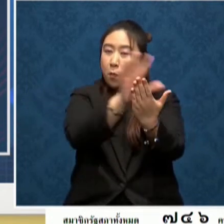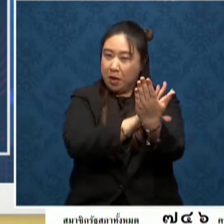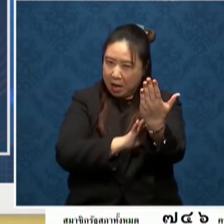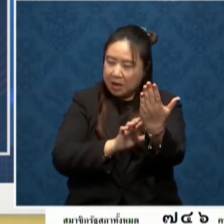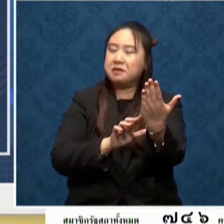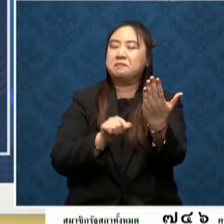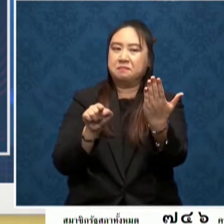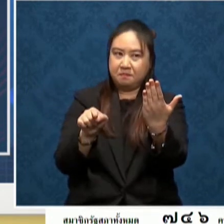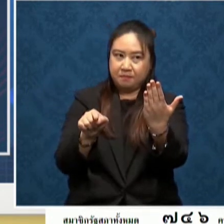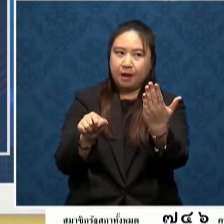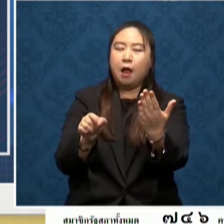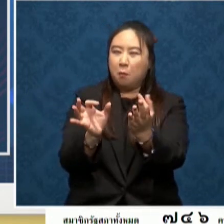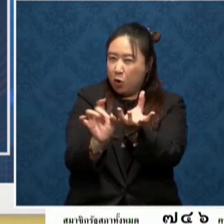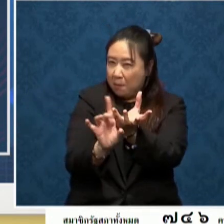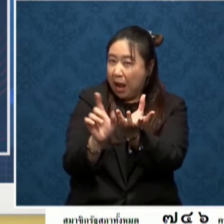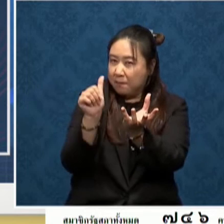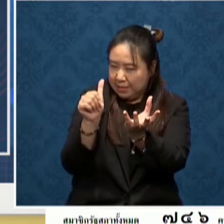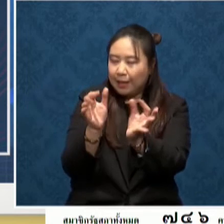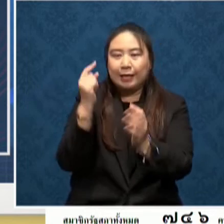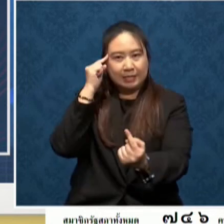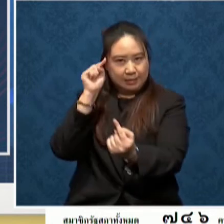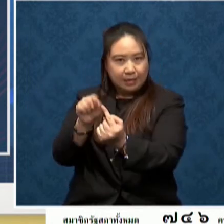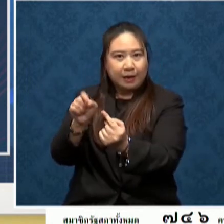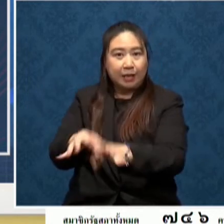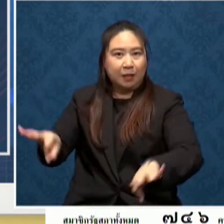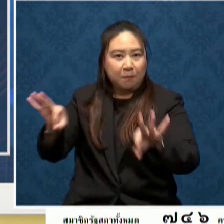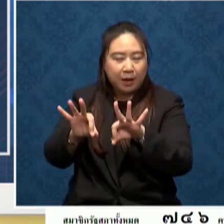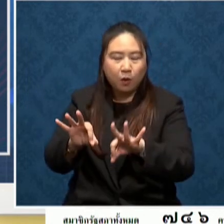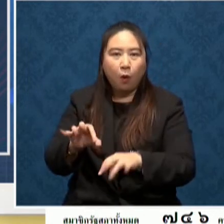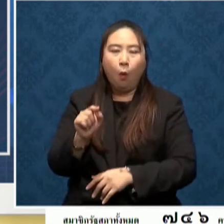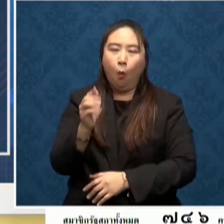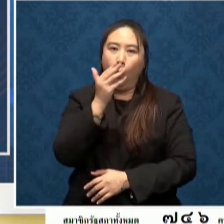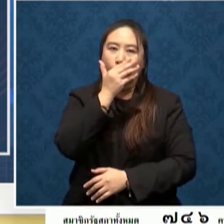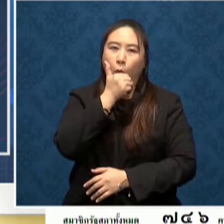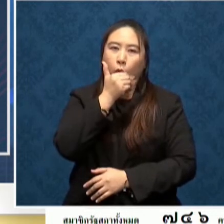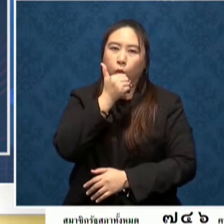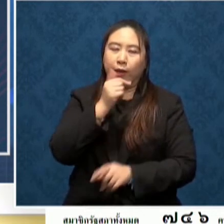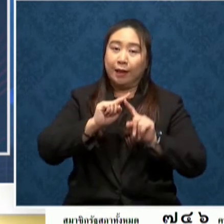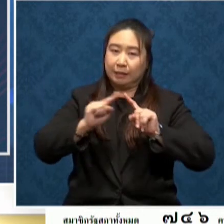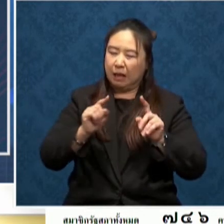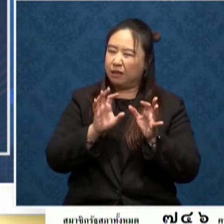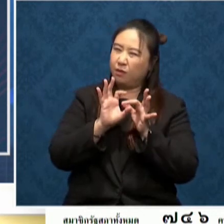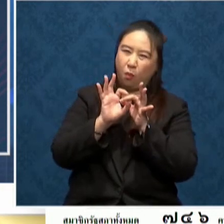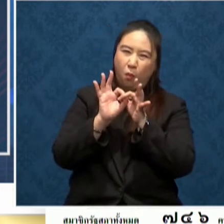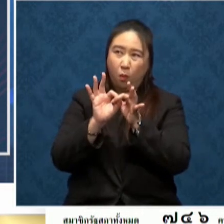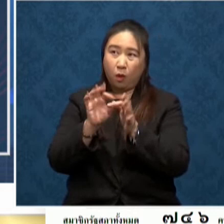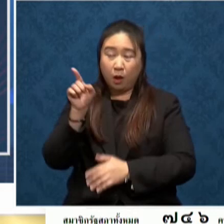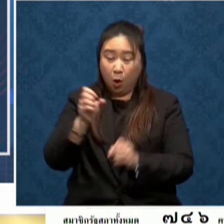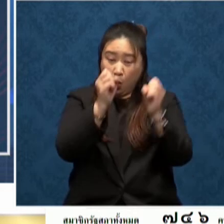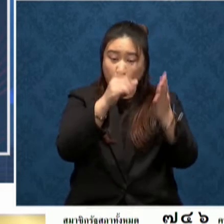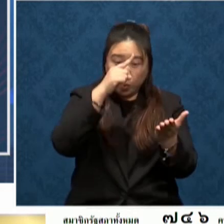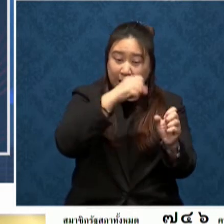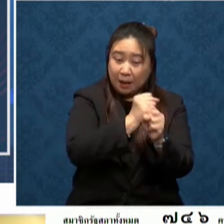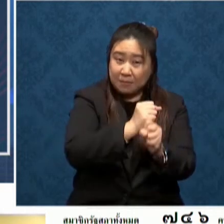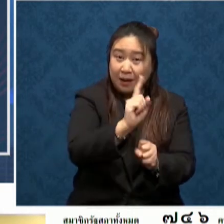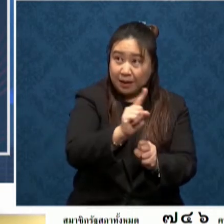ดกอีแลวฟังดแล้สวยหรูแต่ดิฉักงวลใจว่าท่านเข้ใจกทำงานขคู่ไทยดีพอหอยัง